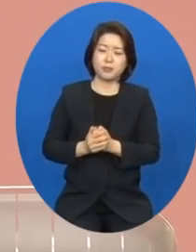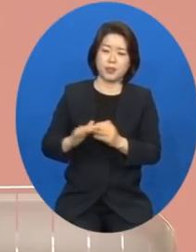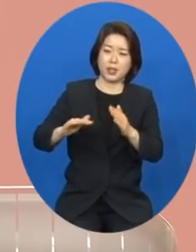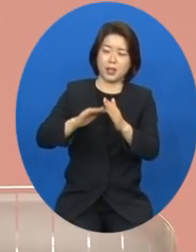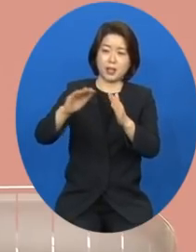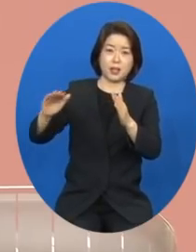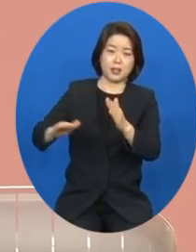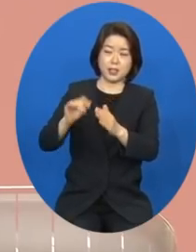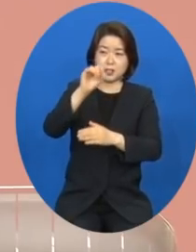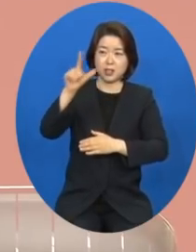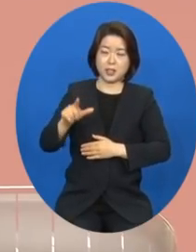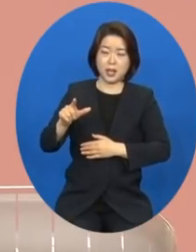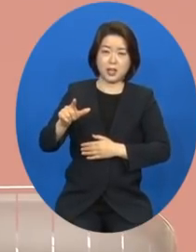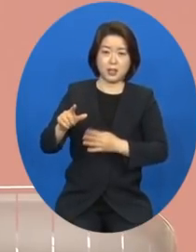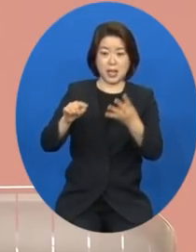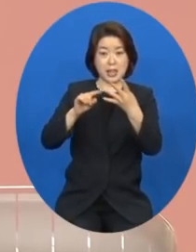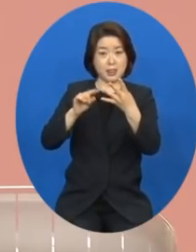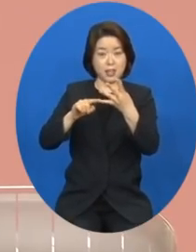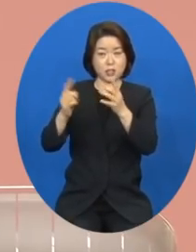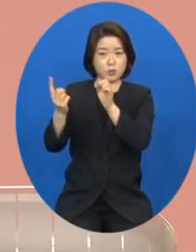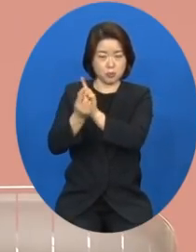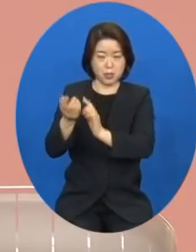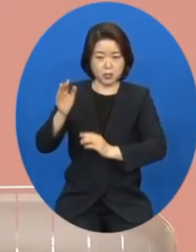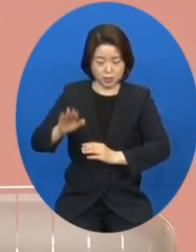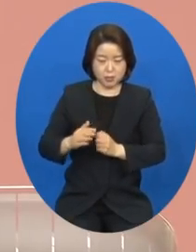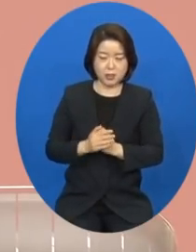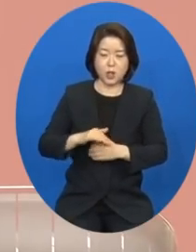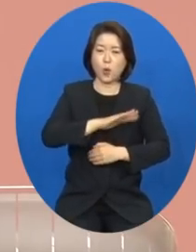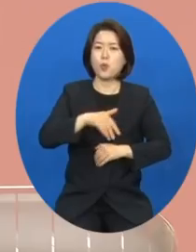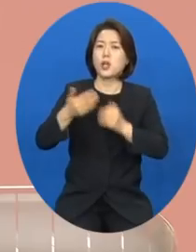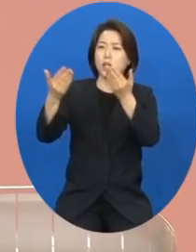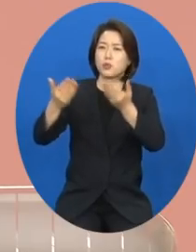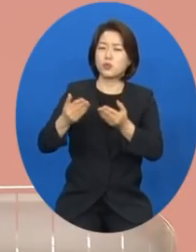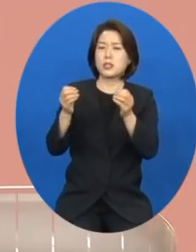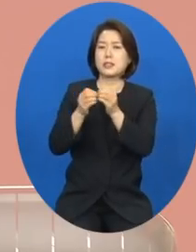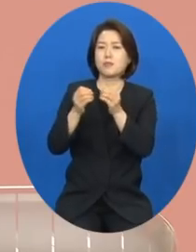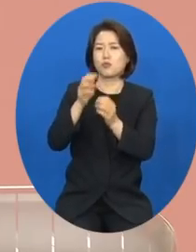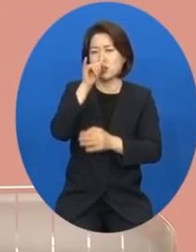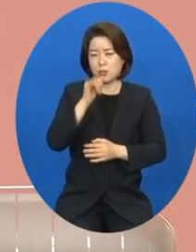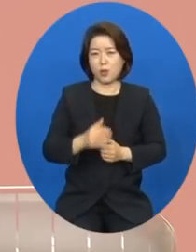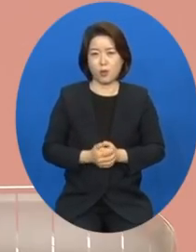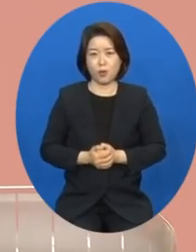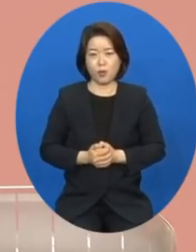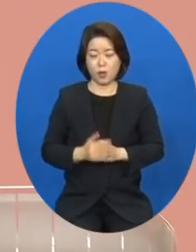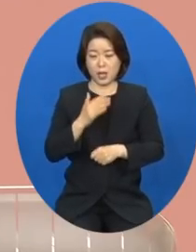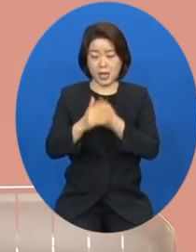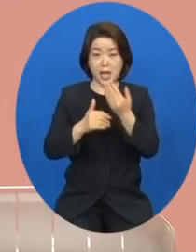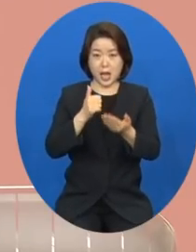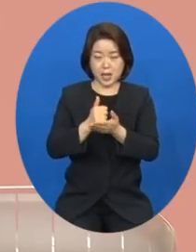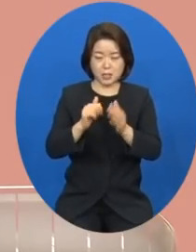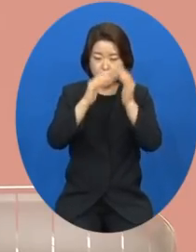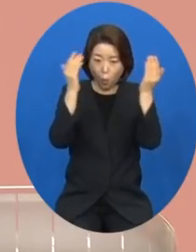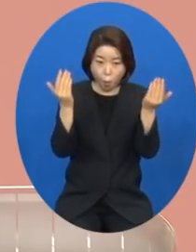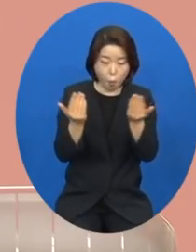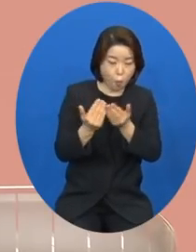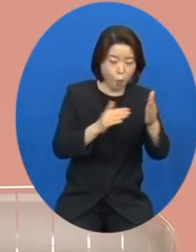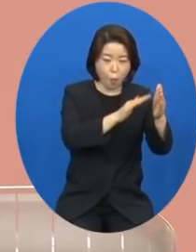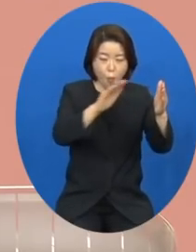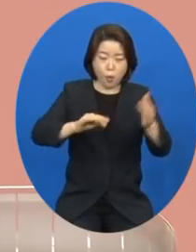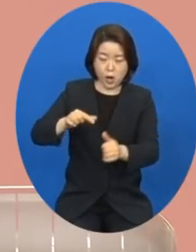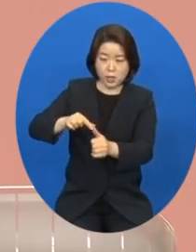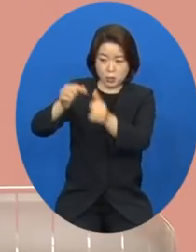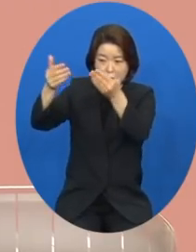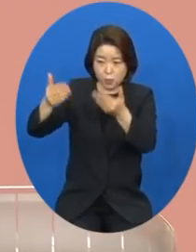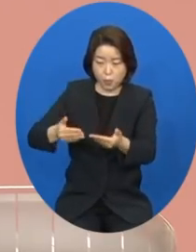맞았는데 우리 들에게 주신 메세지가 있습니다 하나님께서 온 가정을 구원 하시겠다는 약속이 주어져